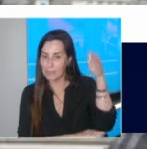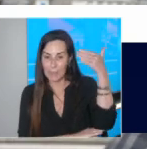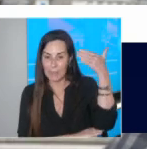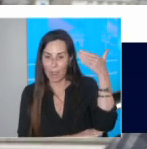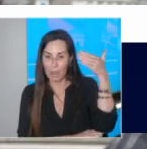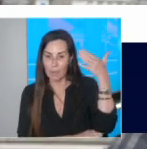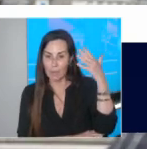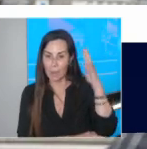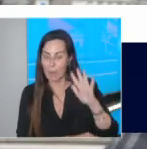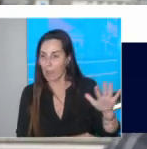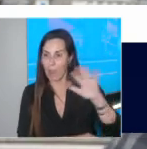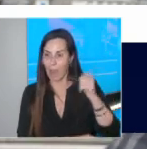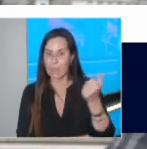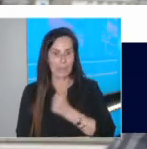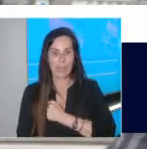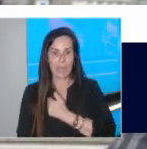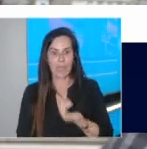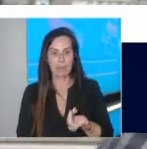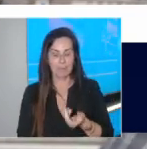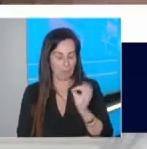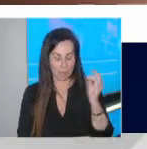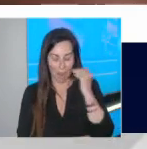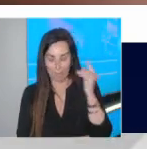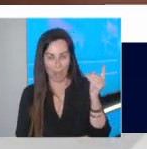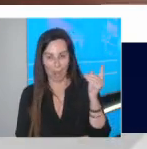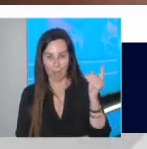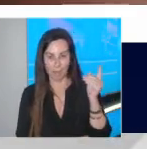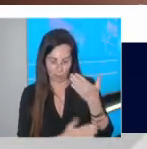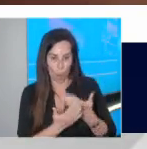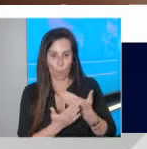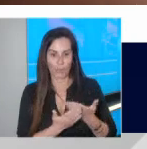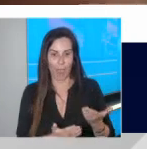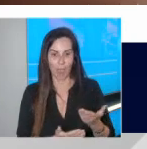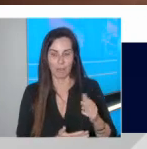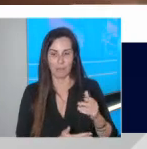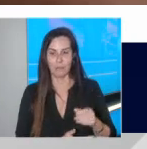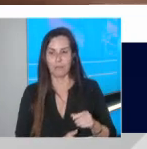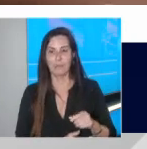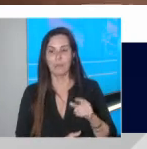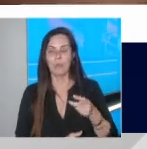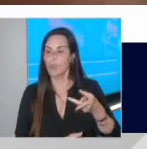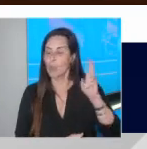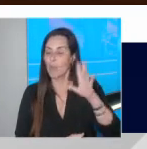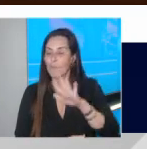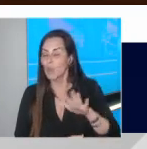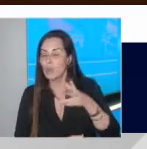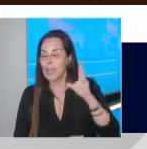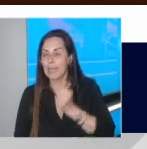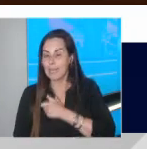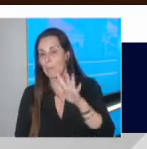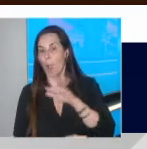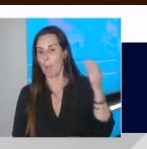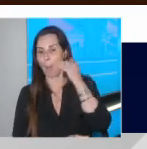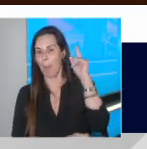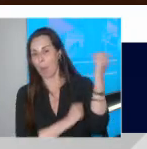אולי המדינה המערבית הכי דתית בעצם, כלומר עובדתית אמפירית היא המדינה הכי דתית, הרבה יותר מאירופה לצורך